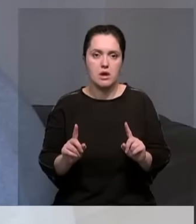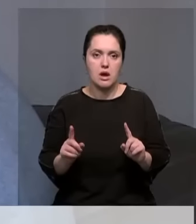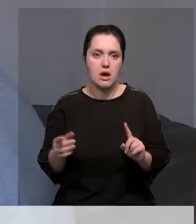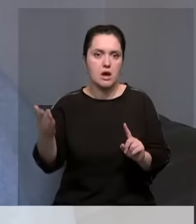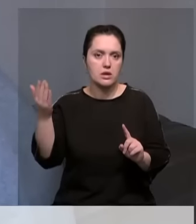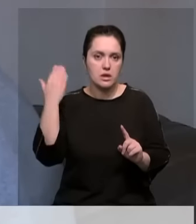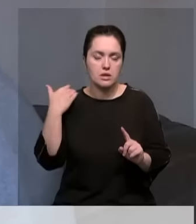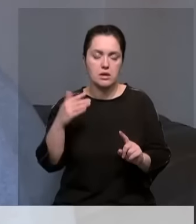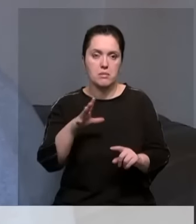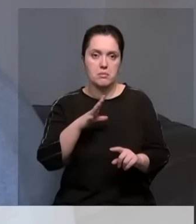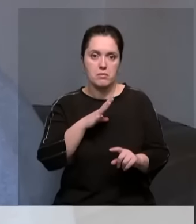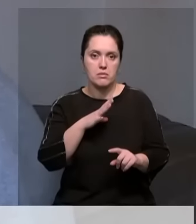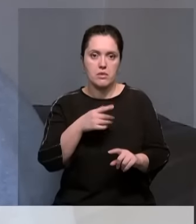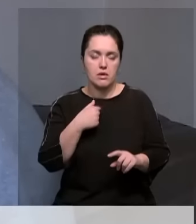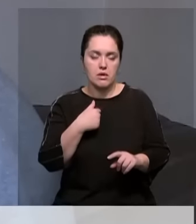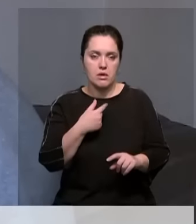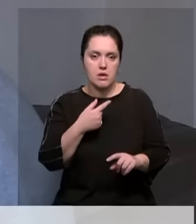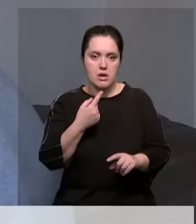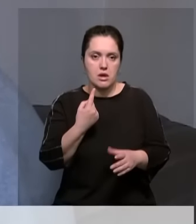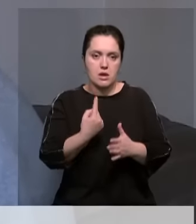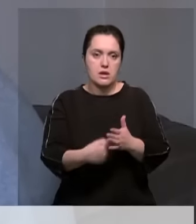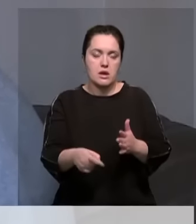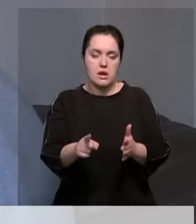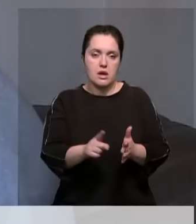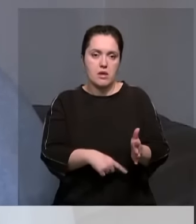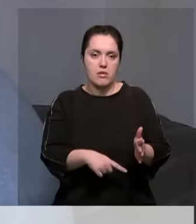было полное отрицание, и